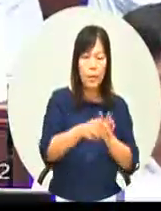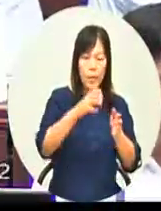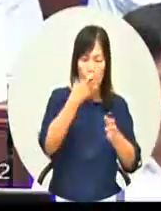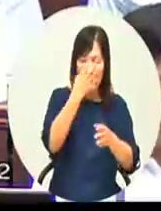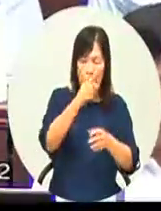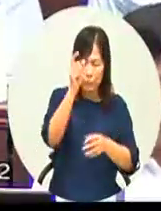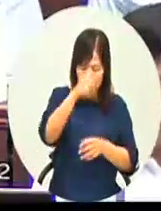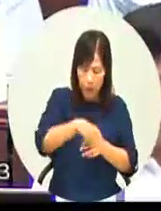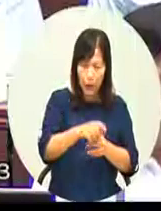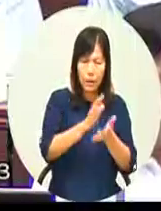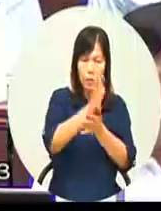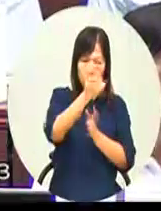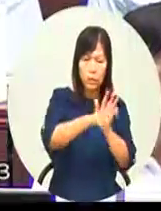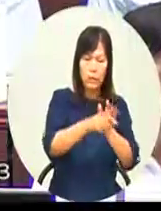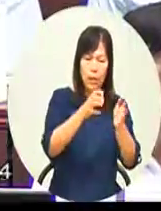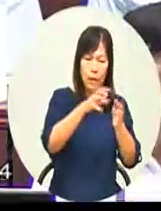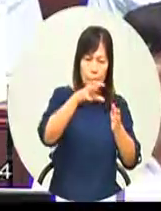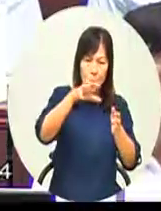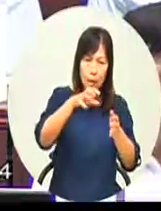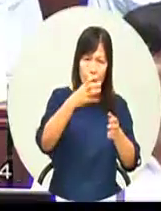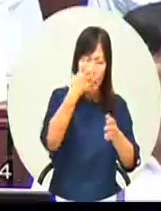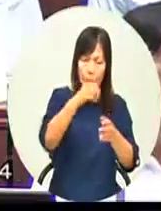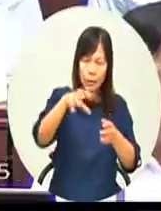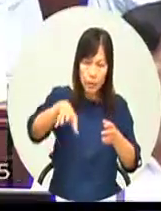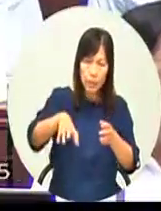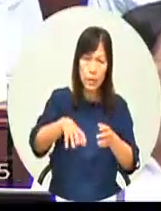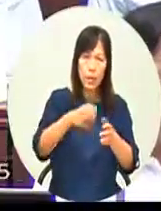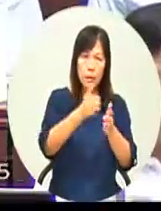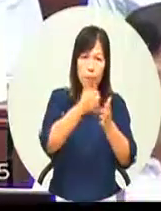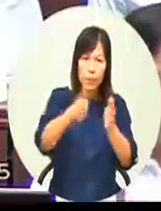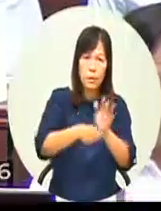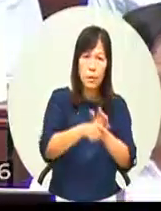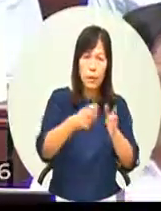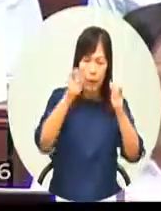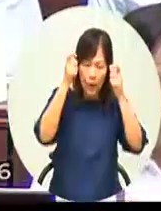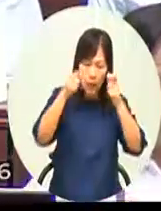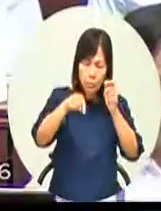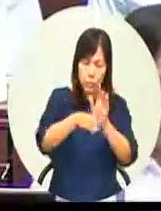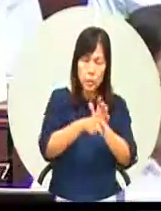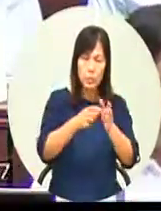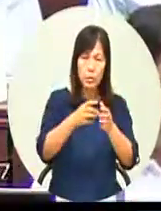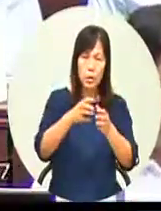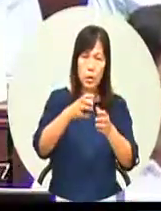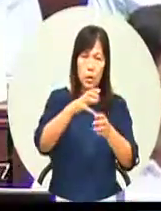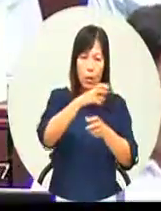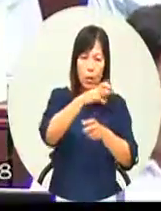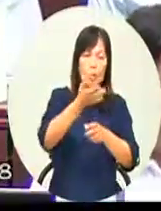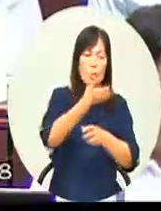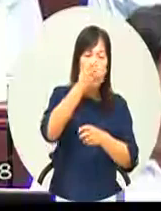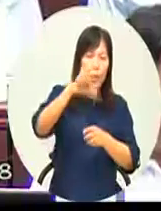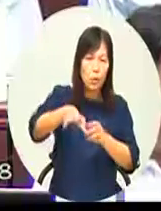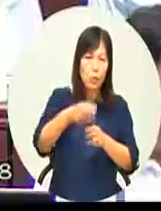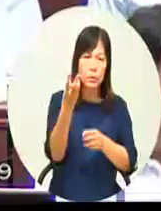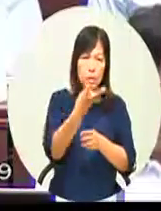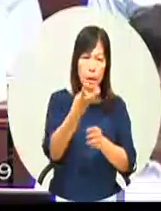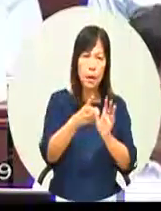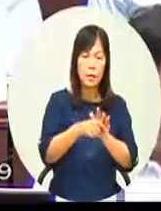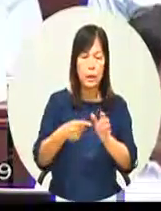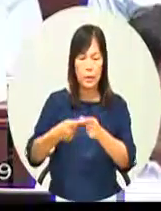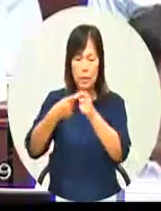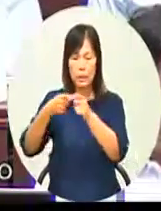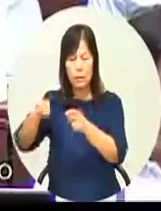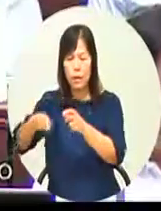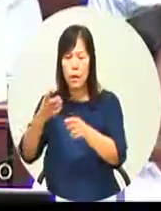来，在我们高铁站，我们全国在我们高雄有三个旅服中心，其中一个就设在高铁